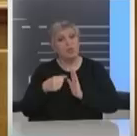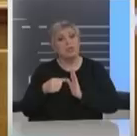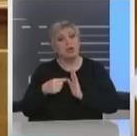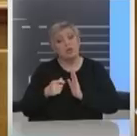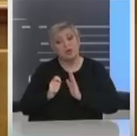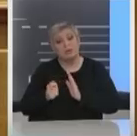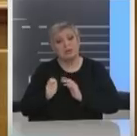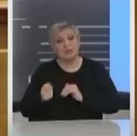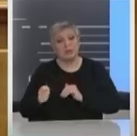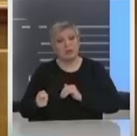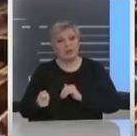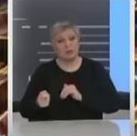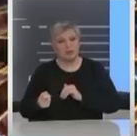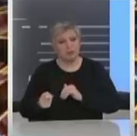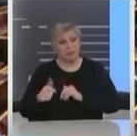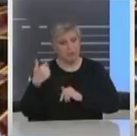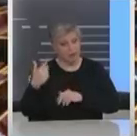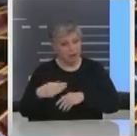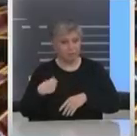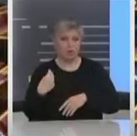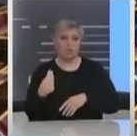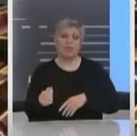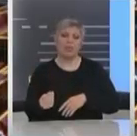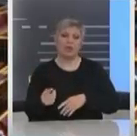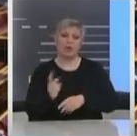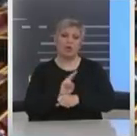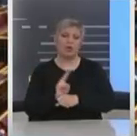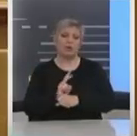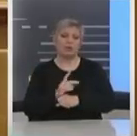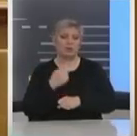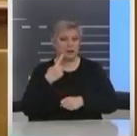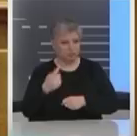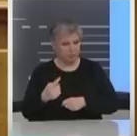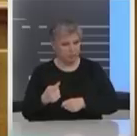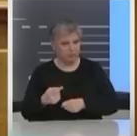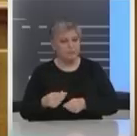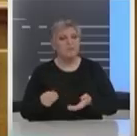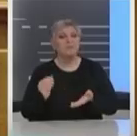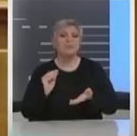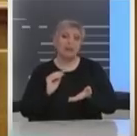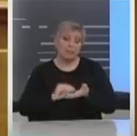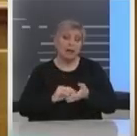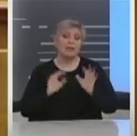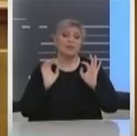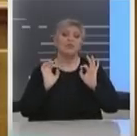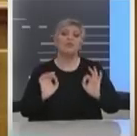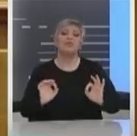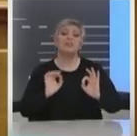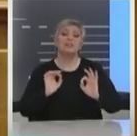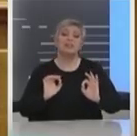Μνημονίου. Καταθέτω στα πρακτικά και βέβαια επανακαταθέτω και την